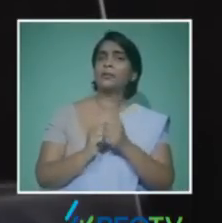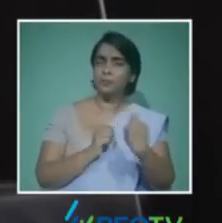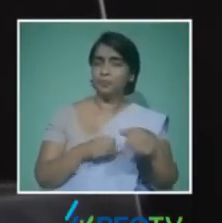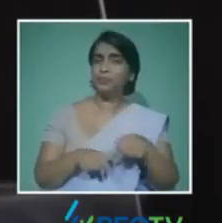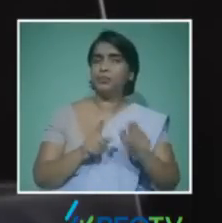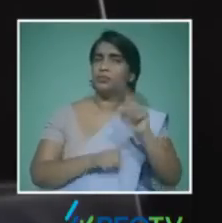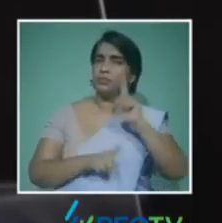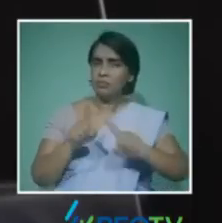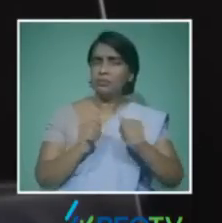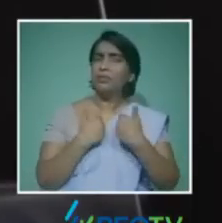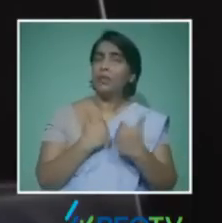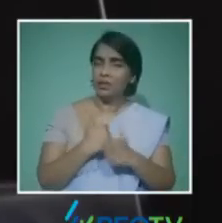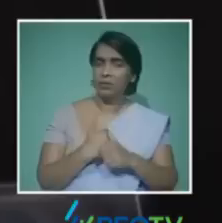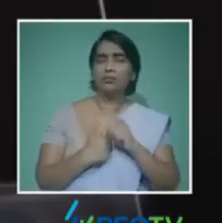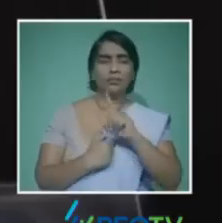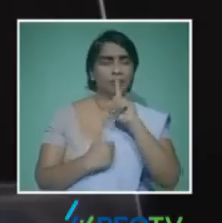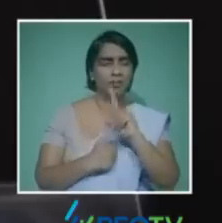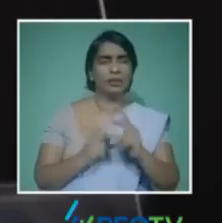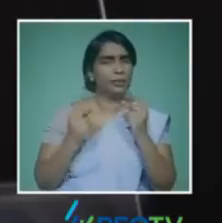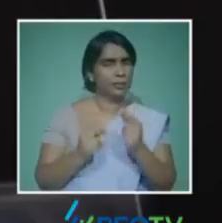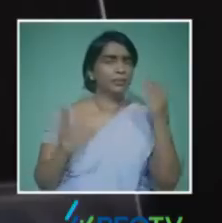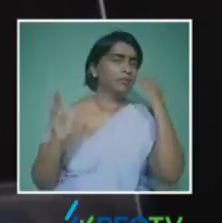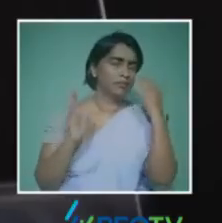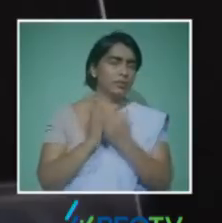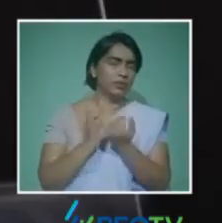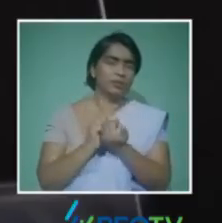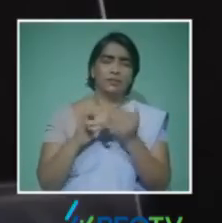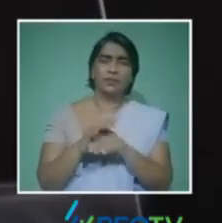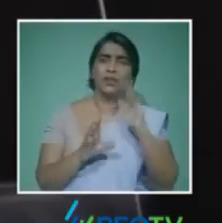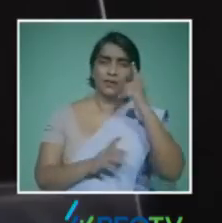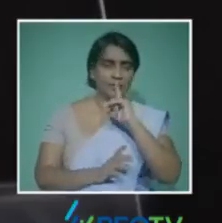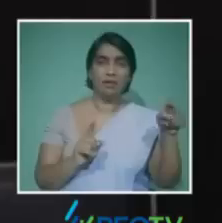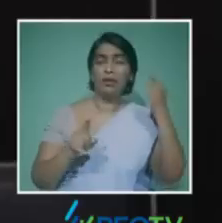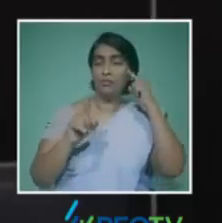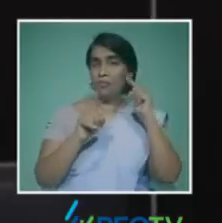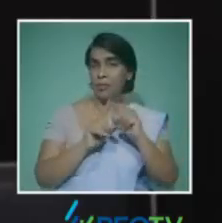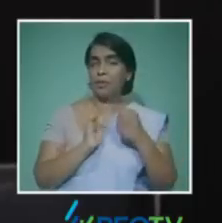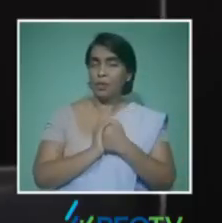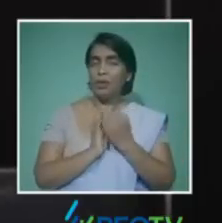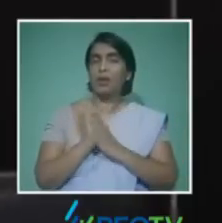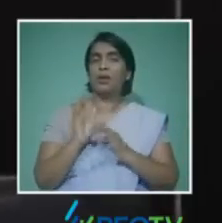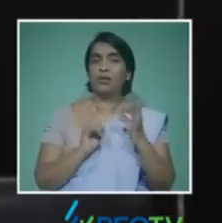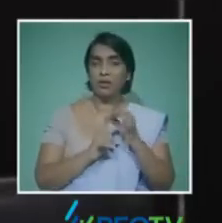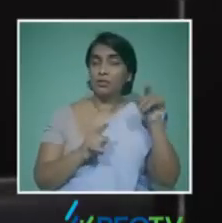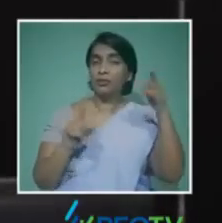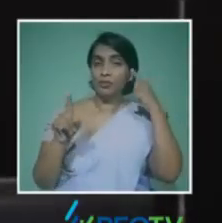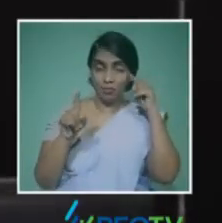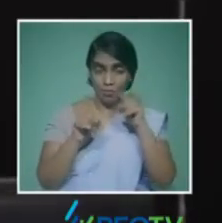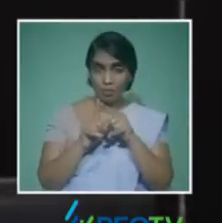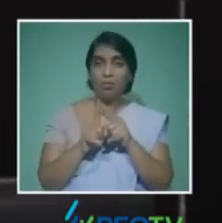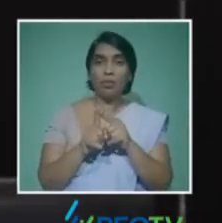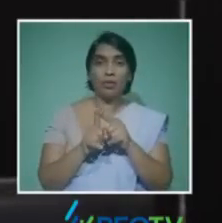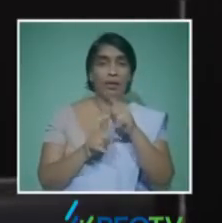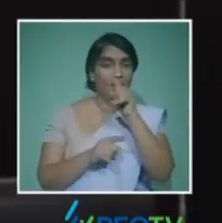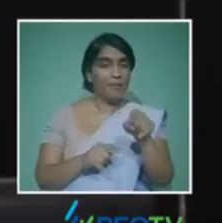මේ පාර්ලිමේන්තුවෙන් හදමු කියන යෝජනාව කරන්නේ වහම මේ සඳහා ඉදිරිපත් වෙන්නේ කියලා විශේෂයෙන් ඉල්ලීමක් කරනවා. අර මන්තුමා මේ සම්බන්ධව